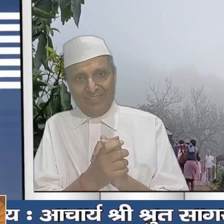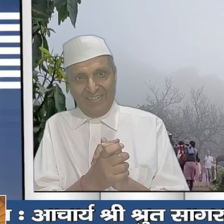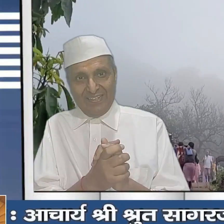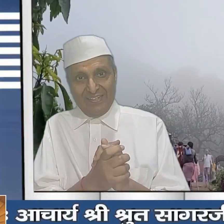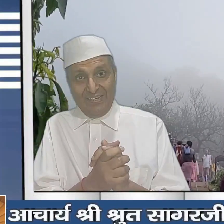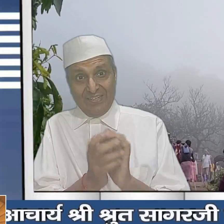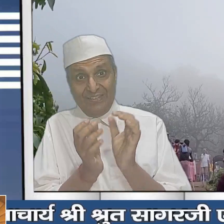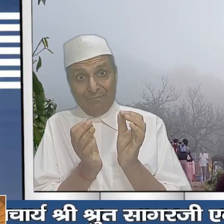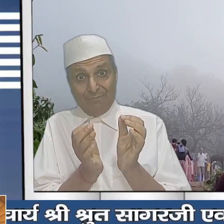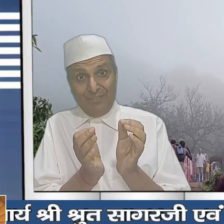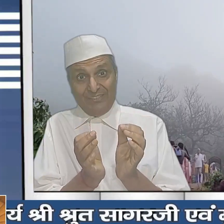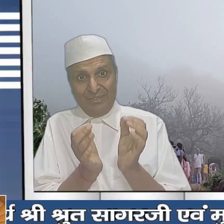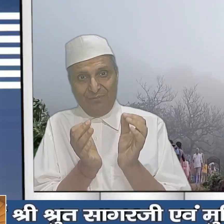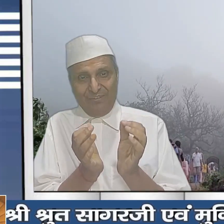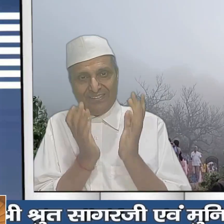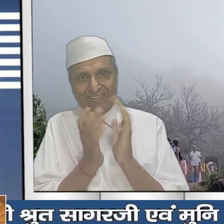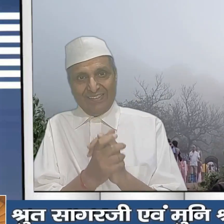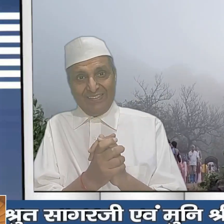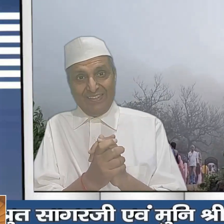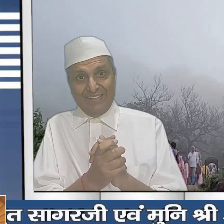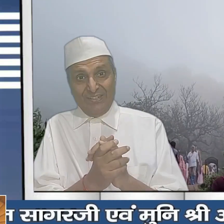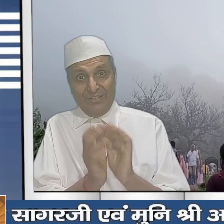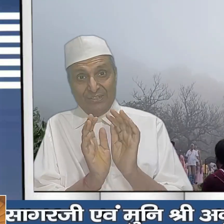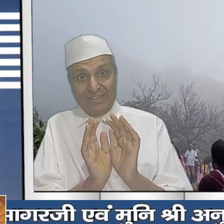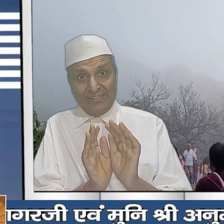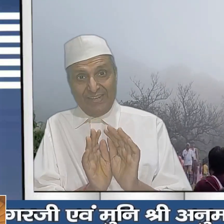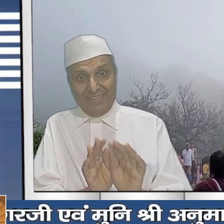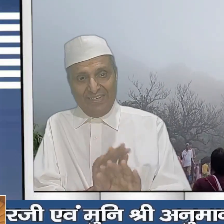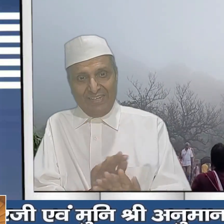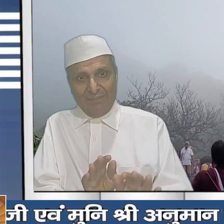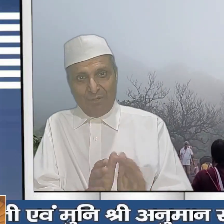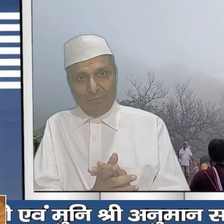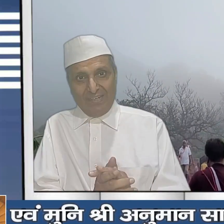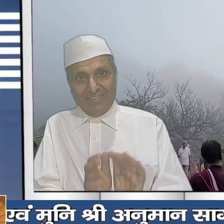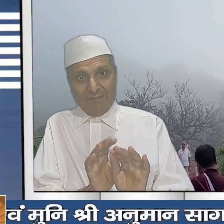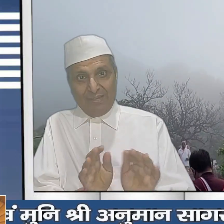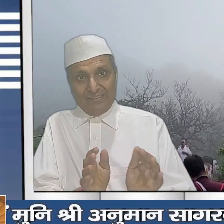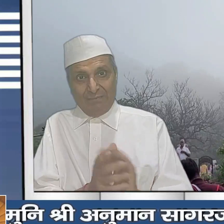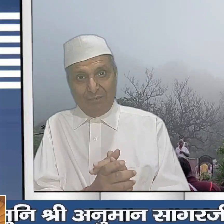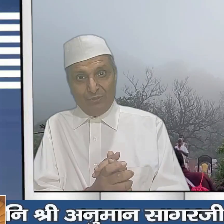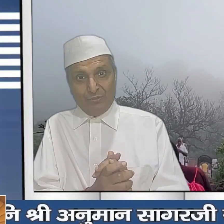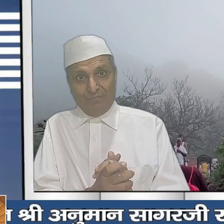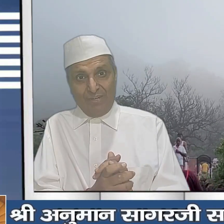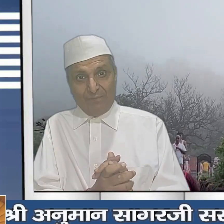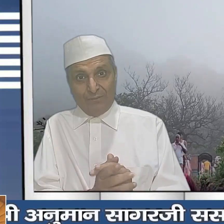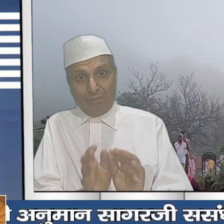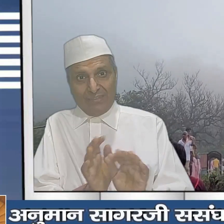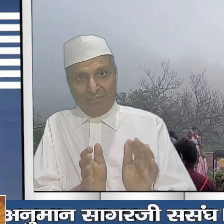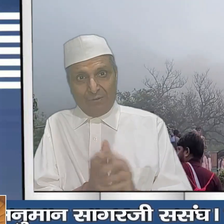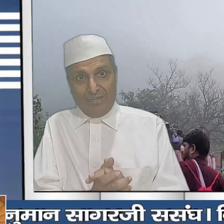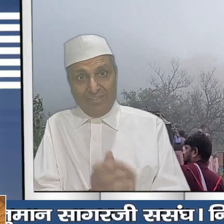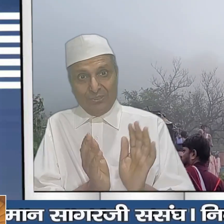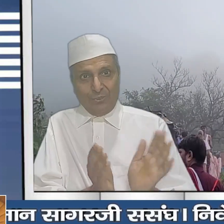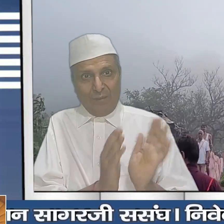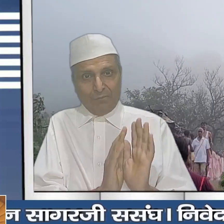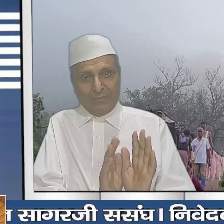ठेकेदारों को देखा है ना, यह मुनि श्री विहर सागर कहते हैं, ठेकेदार आता है, खाली प्लॉट पर आता है, आपके कहता है मैं कुछ 2-3 फ्लैट बना दूंगा, 12-13